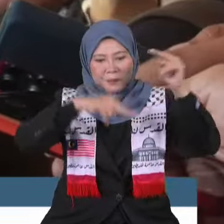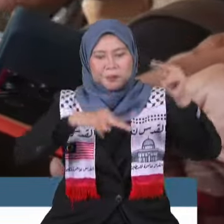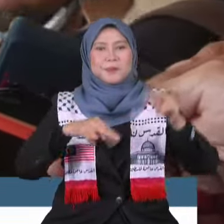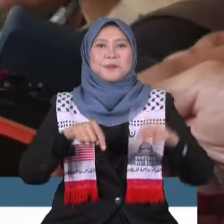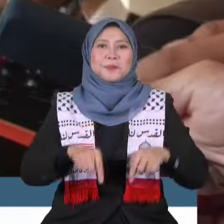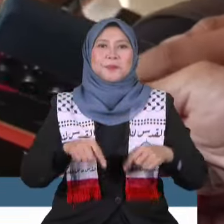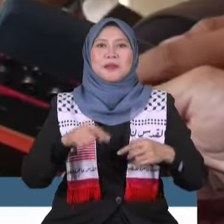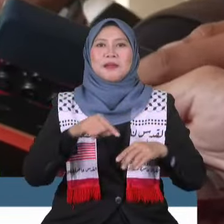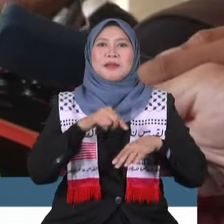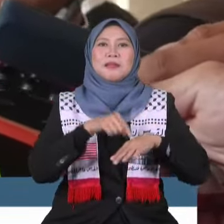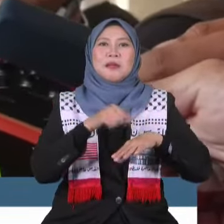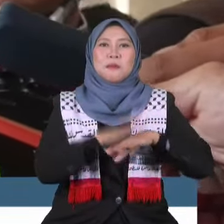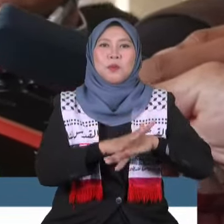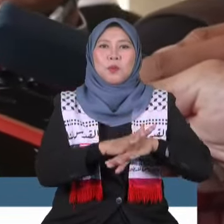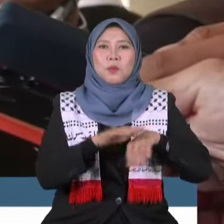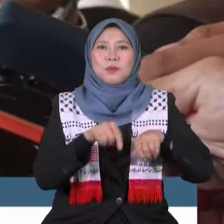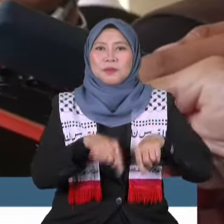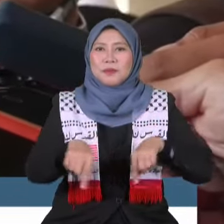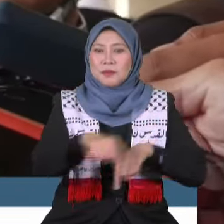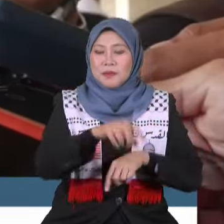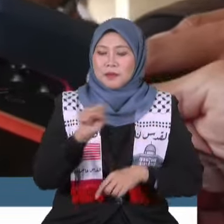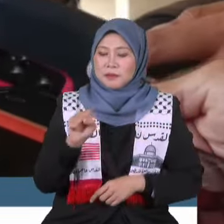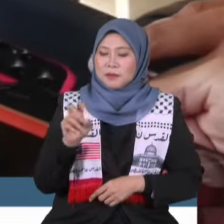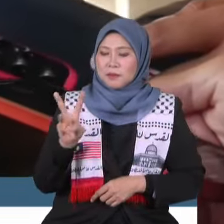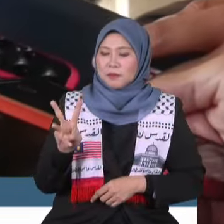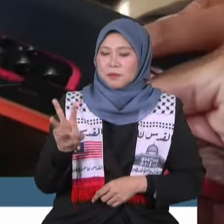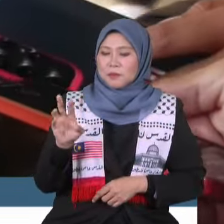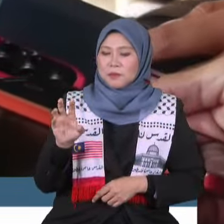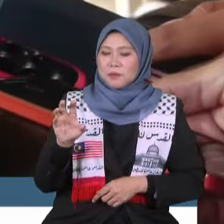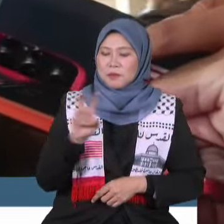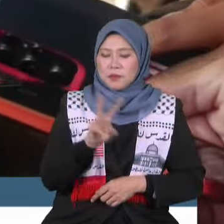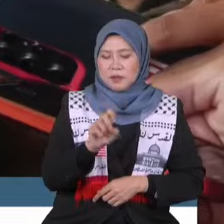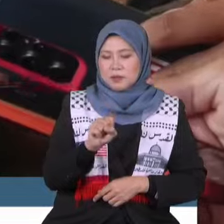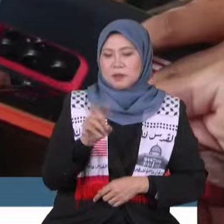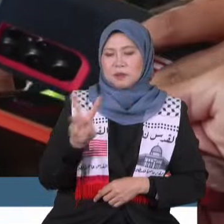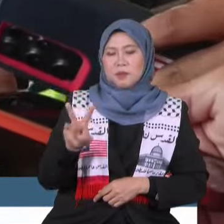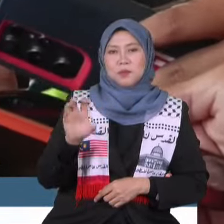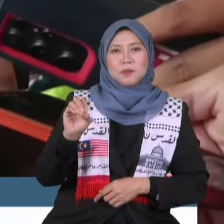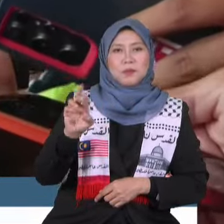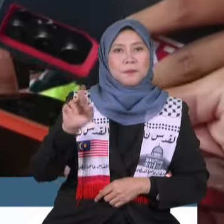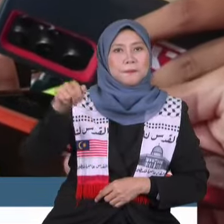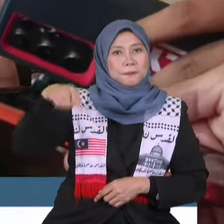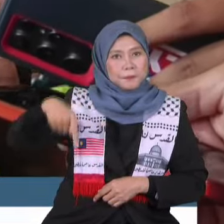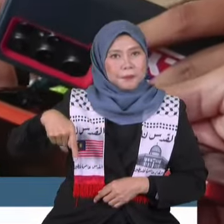nyamuk. SW Corp juga melihat ada